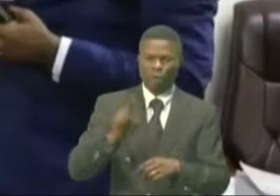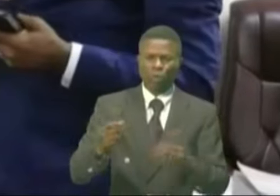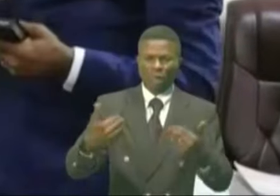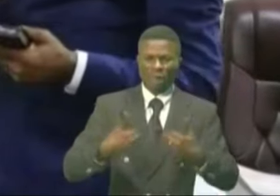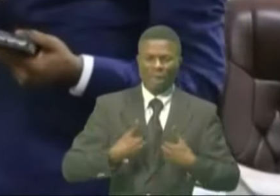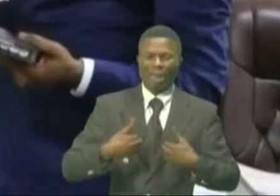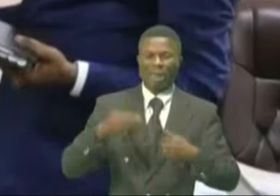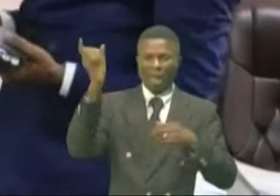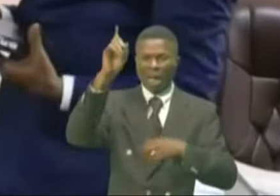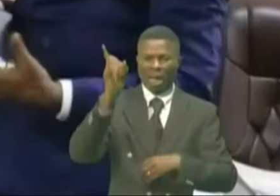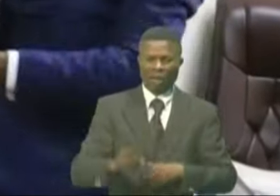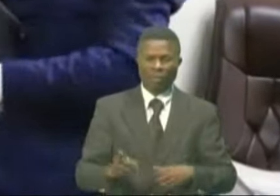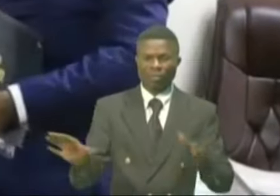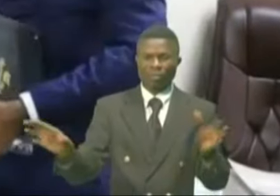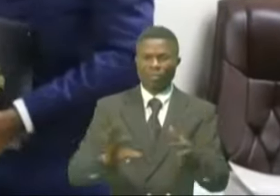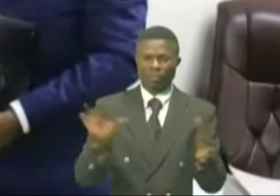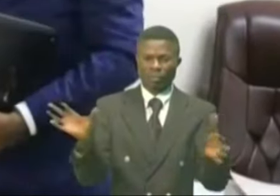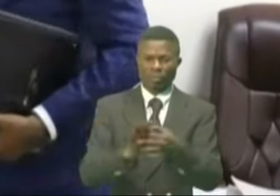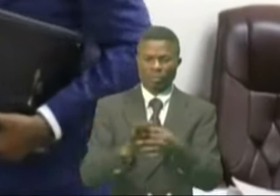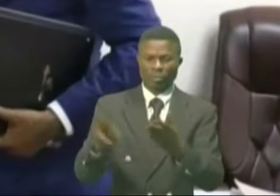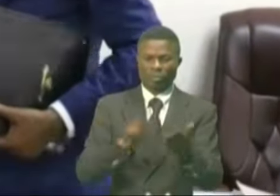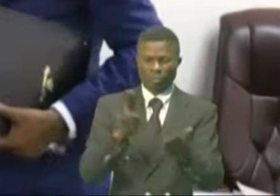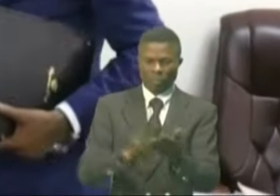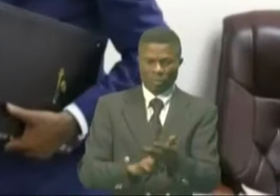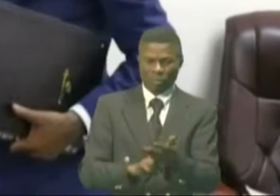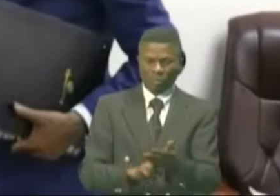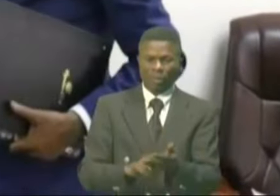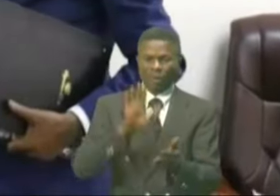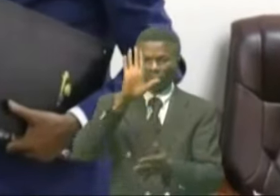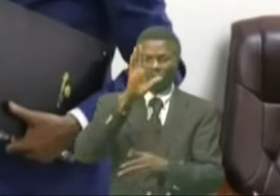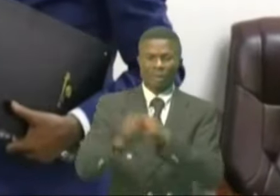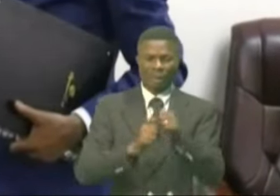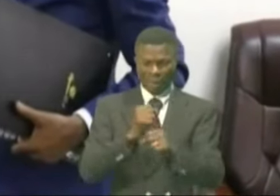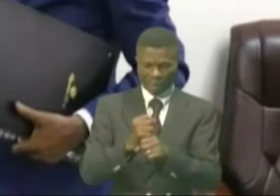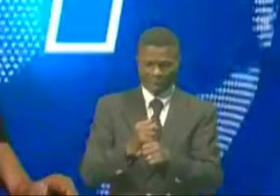accord cadre de coopération signé ce jour est d'une durée de 5 ans.